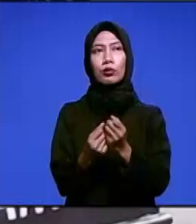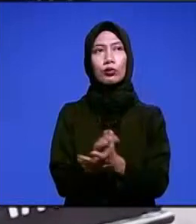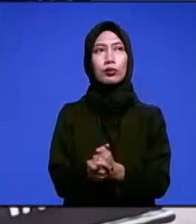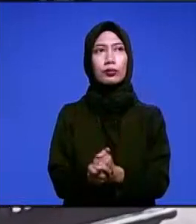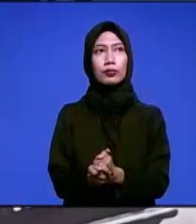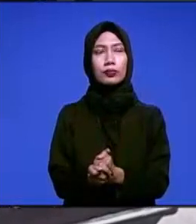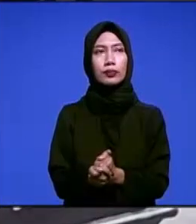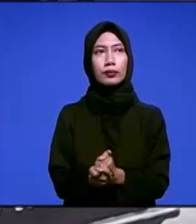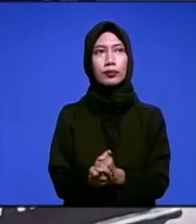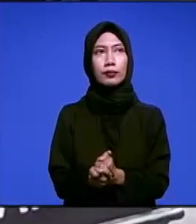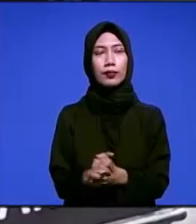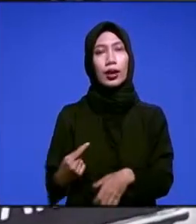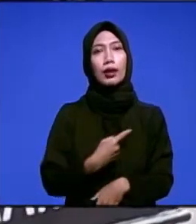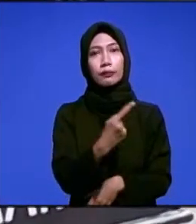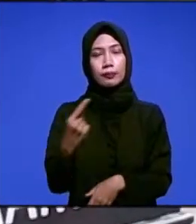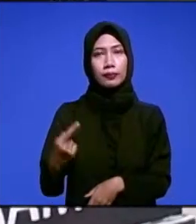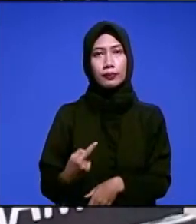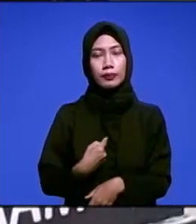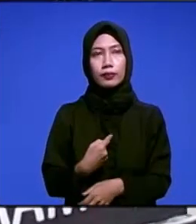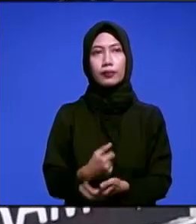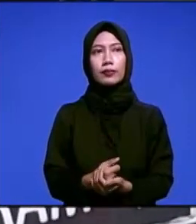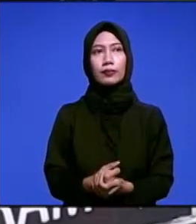Kami sudah memberikan